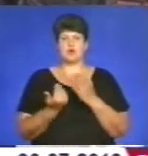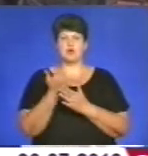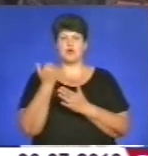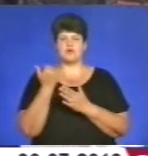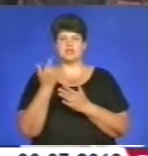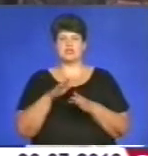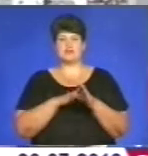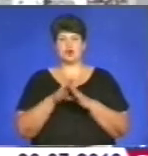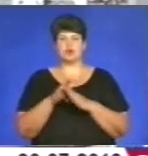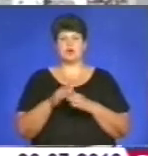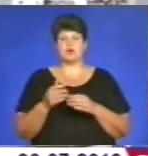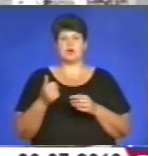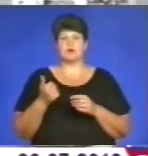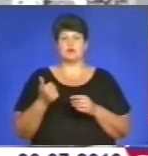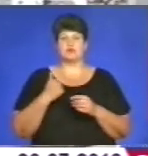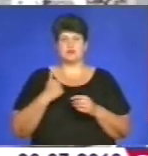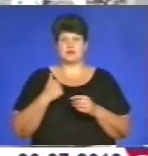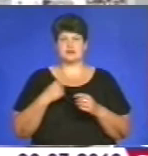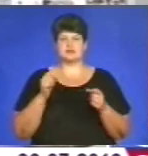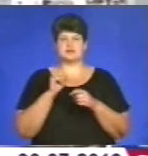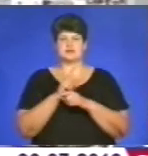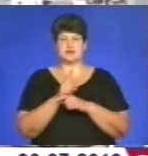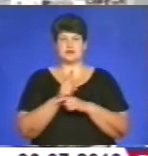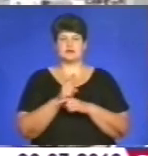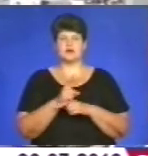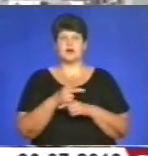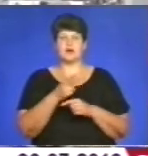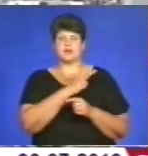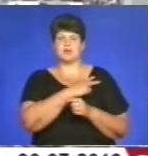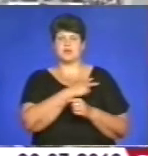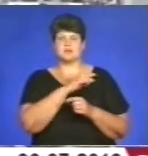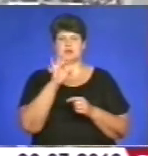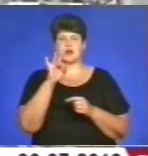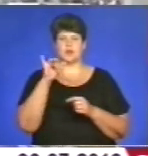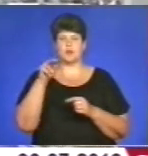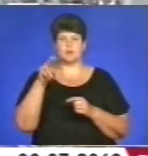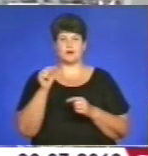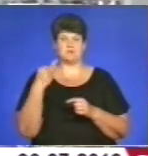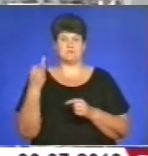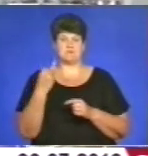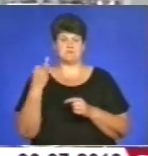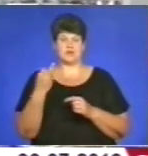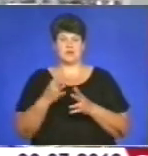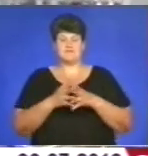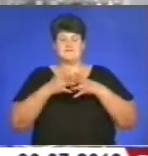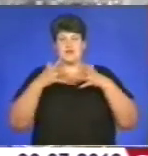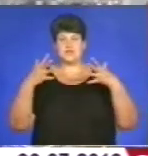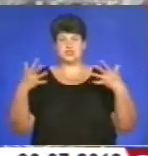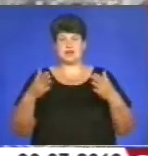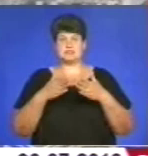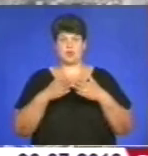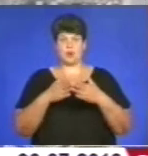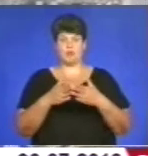виконує бойові завдання. Тут мені капітанська рубка зацікавила, тому що як такий величезний